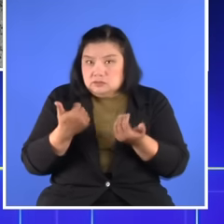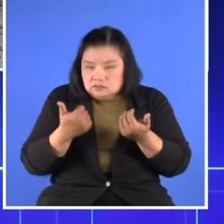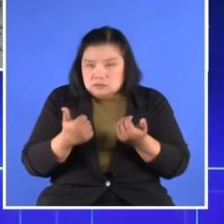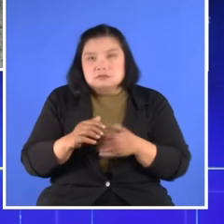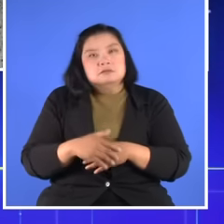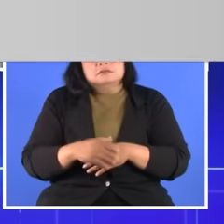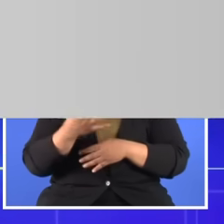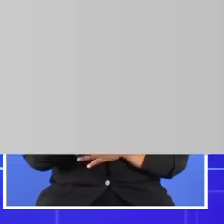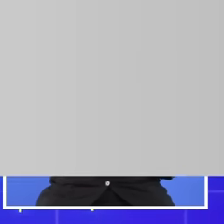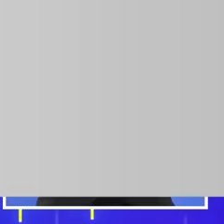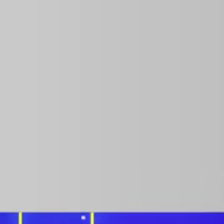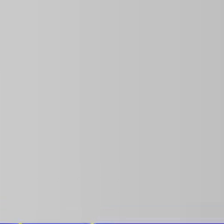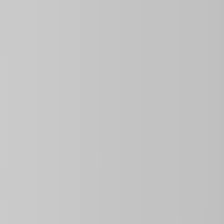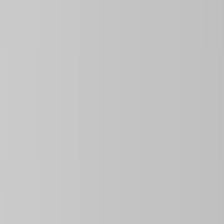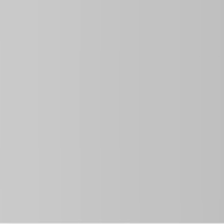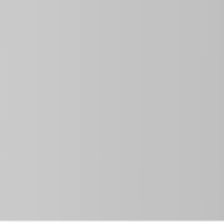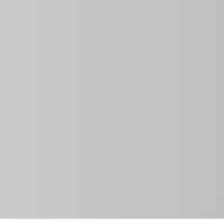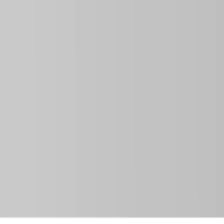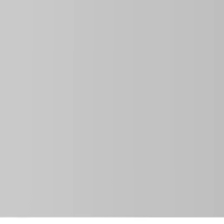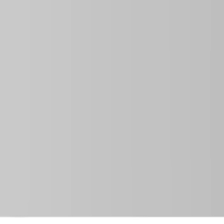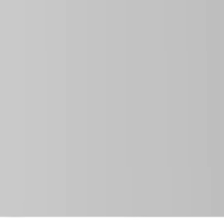ต่อการทำงานเนี่ยมีอยู่